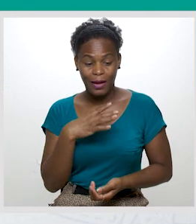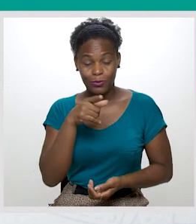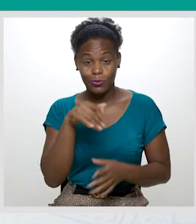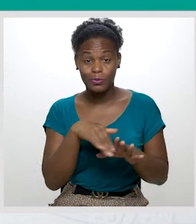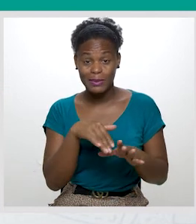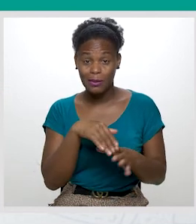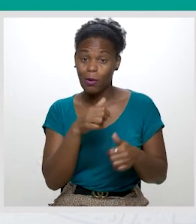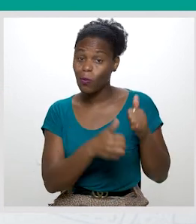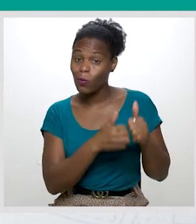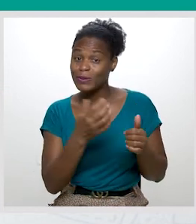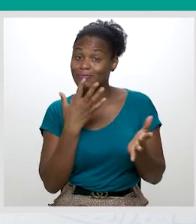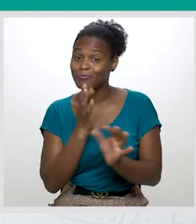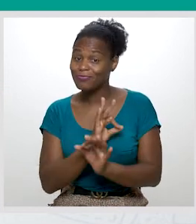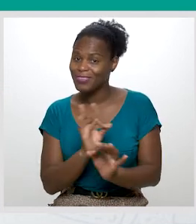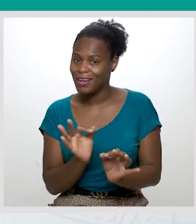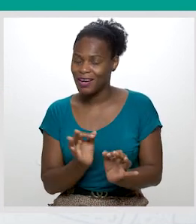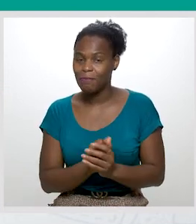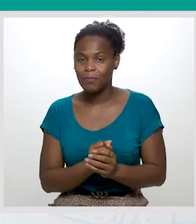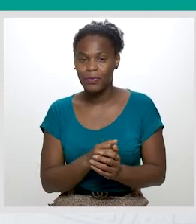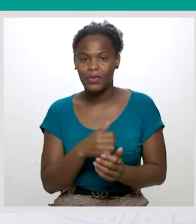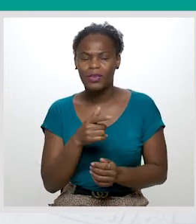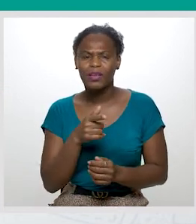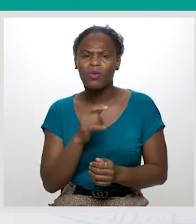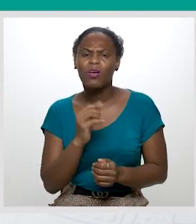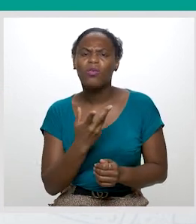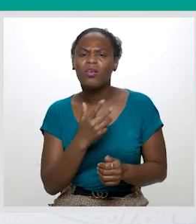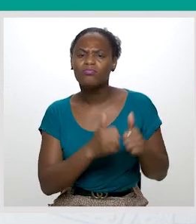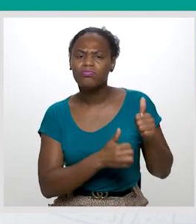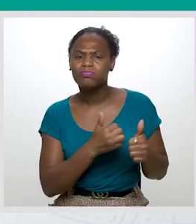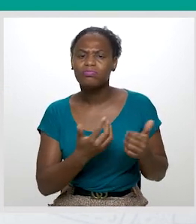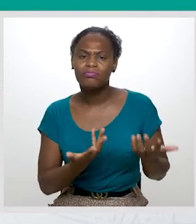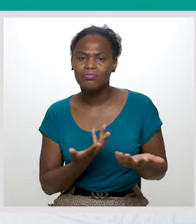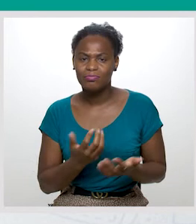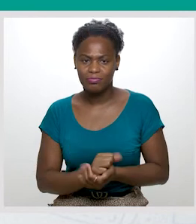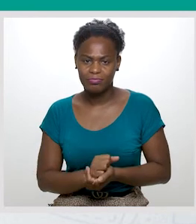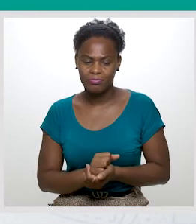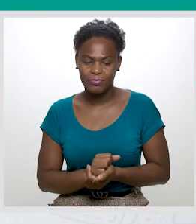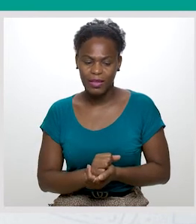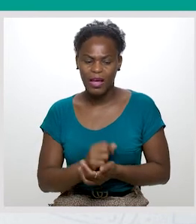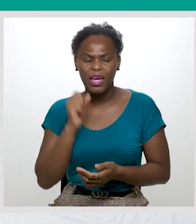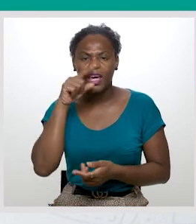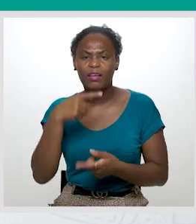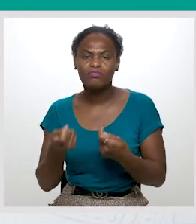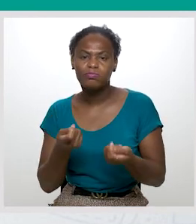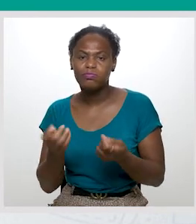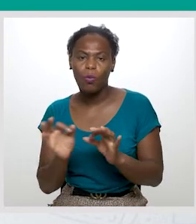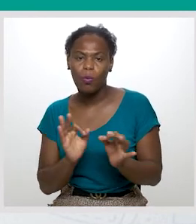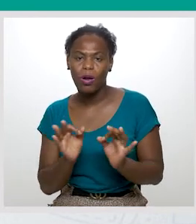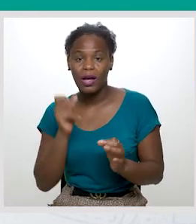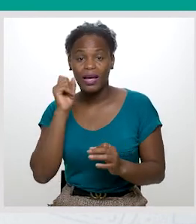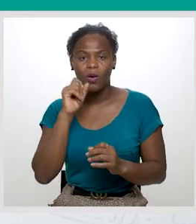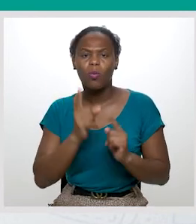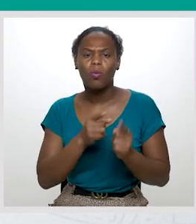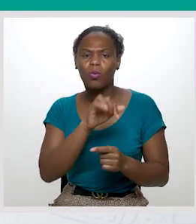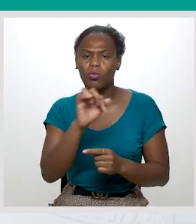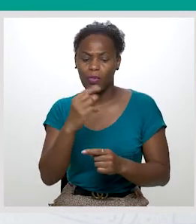un concours. C'est génial. De quel concours s'agit-il? Qui l'organise? Et